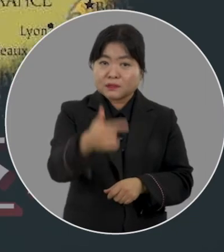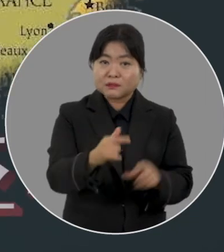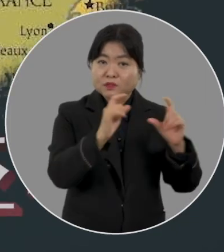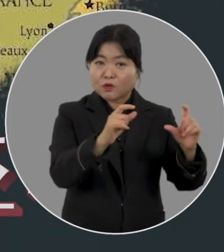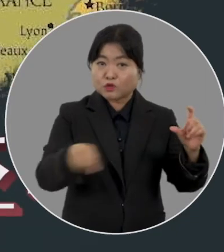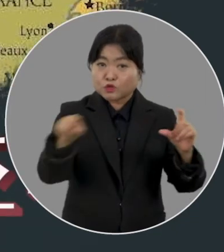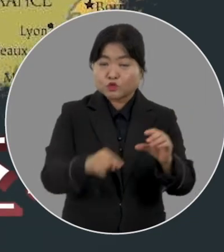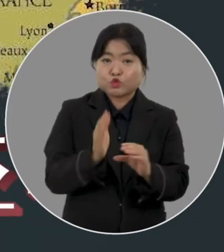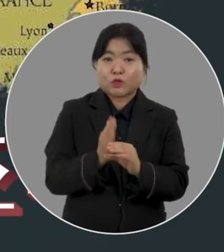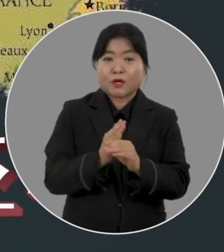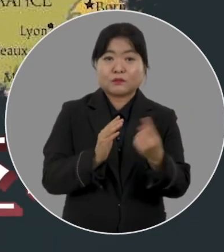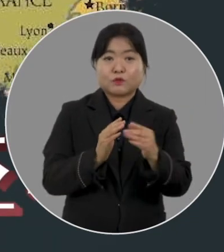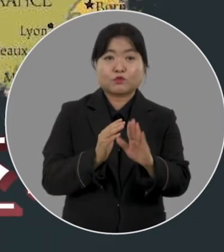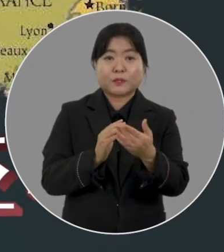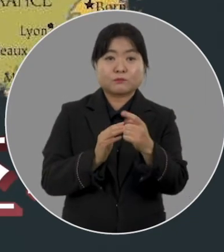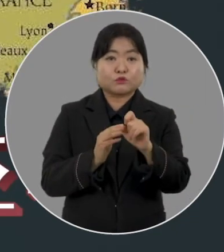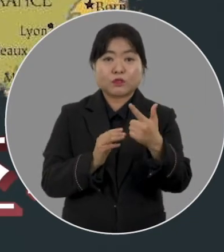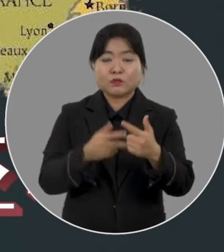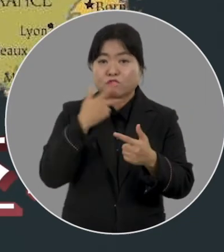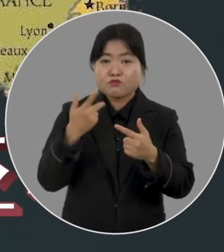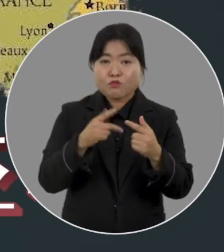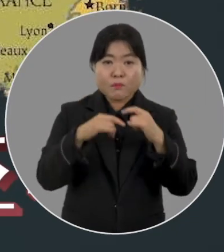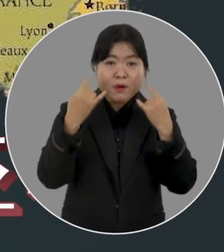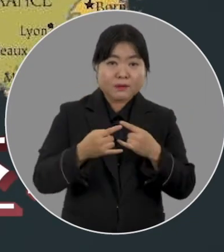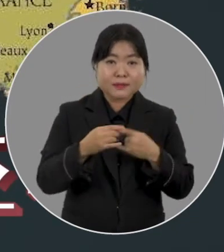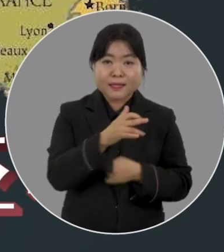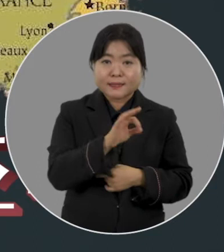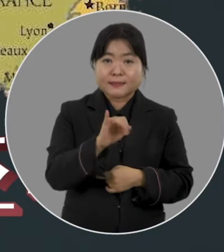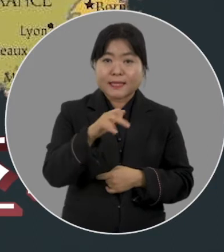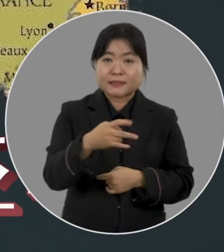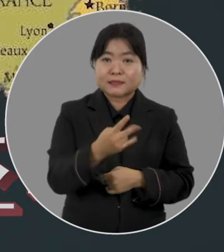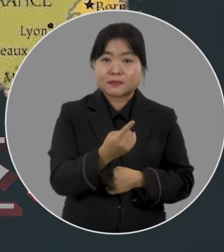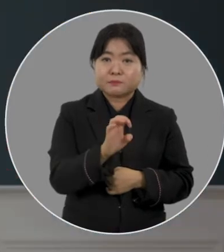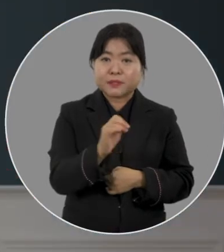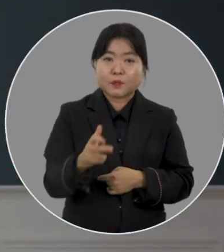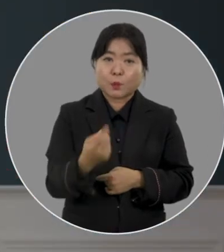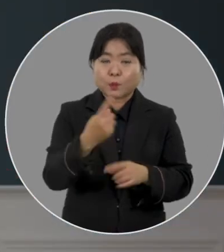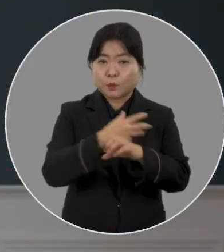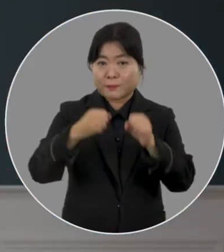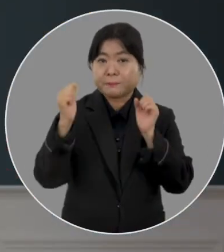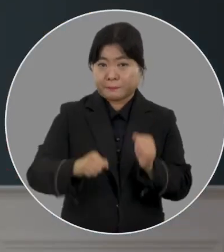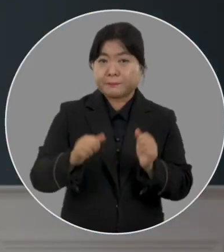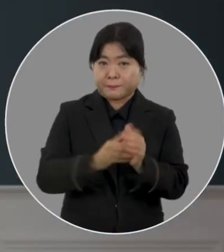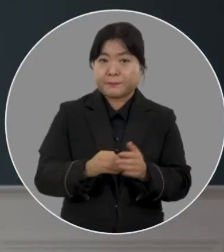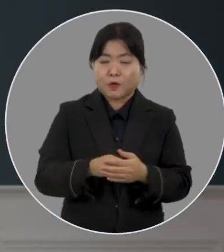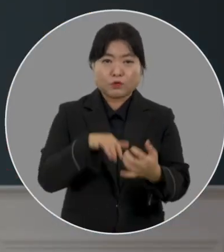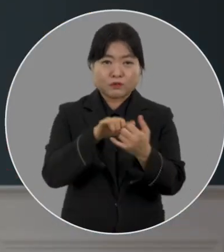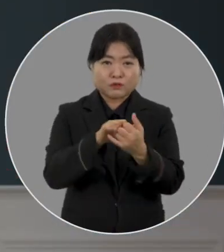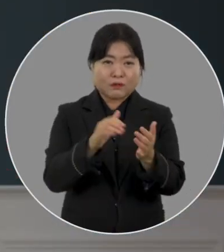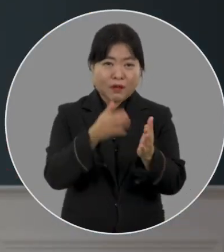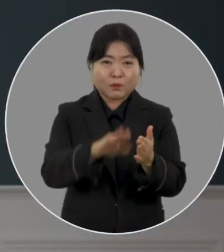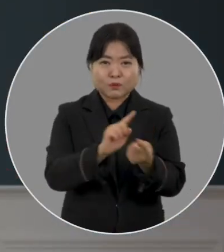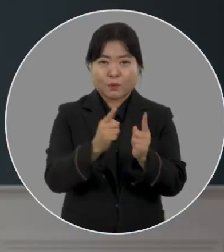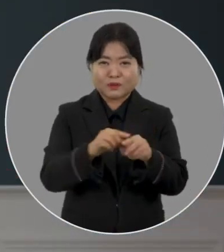중간에 1916년 영국과 프랑스가 사이커스 피코 조약을 맺습니다. 우리가 전쟁을 해도 서로